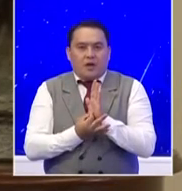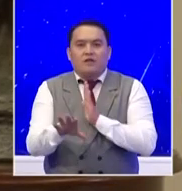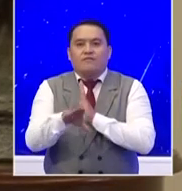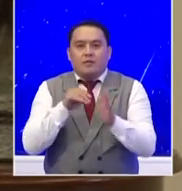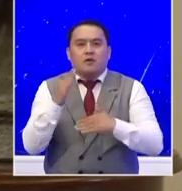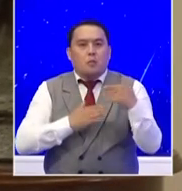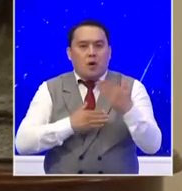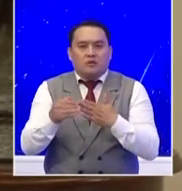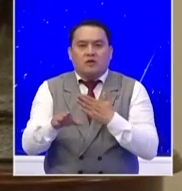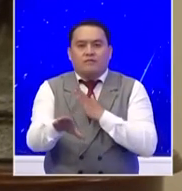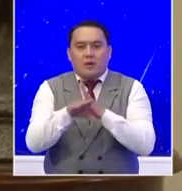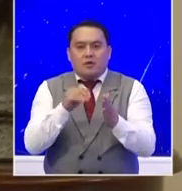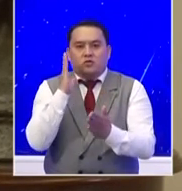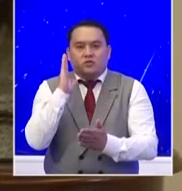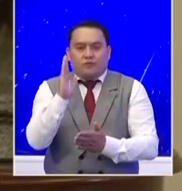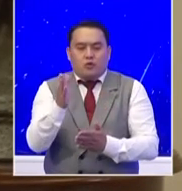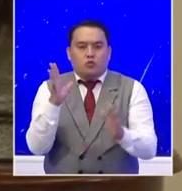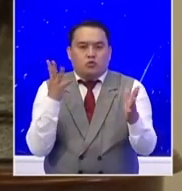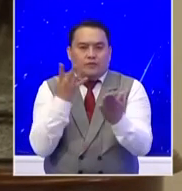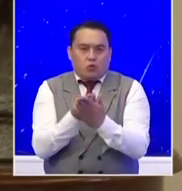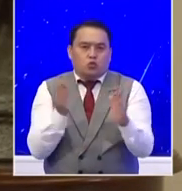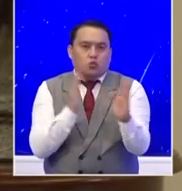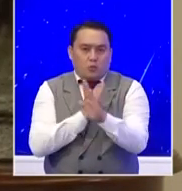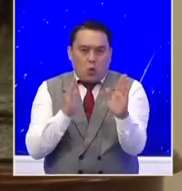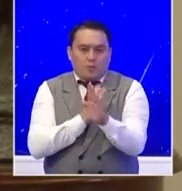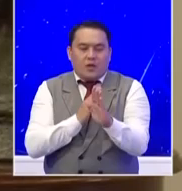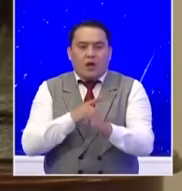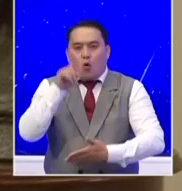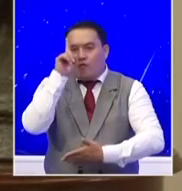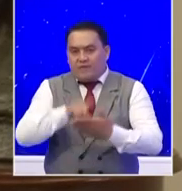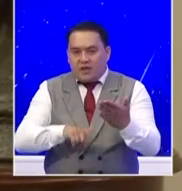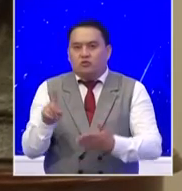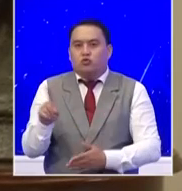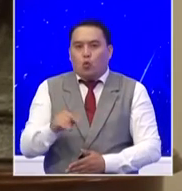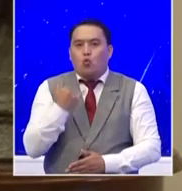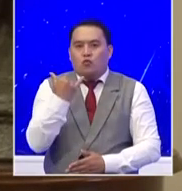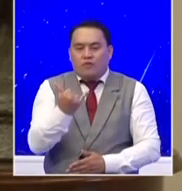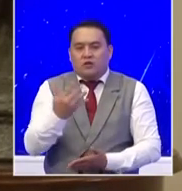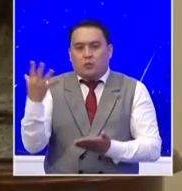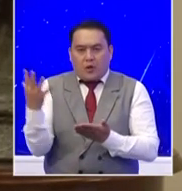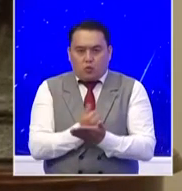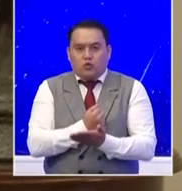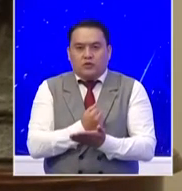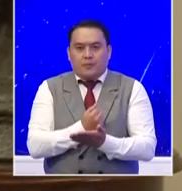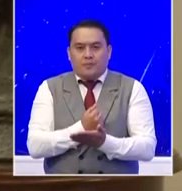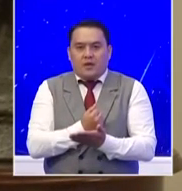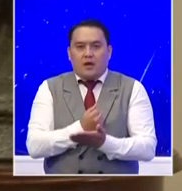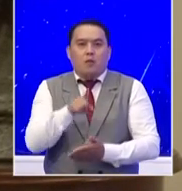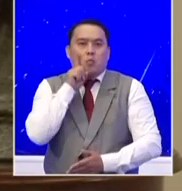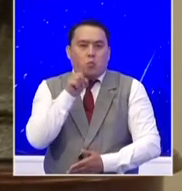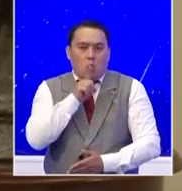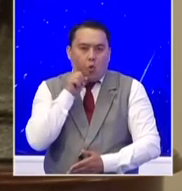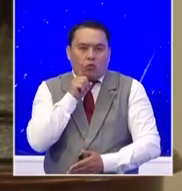выбрать профессию и определить свою дальнейшую судьбу. Я уверен, что у вас все это получится, ведь вы